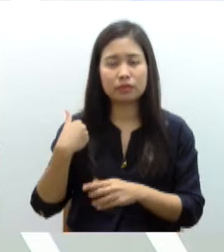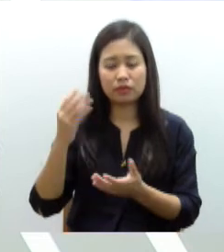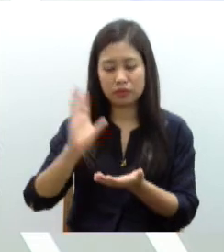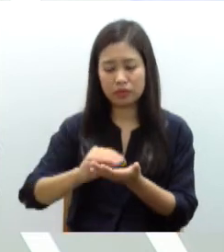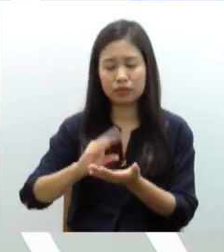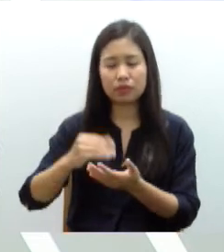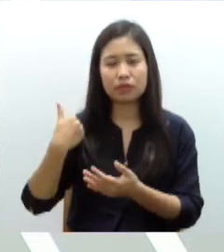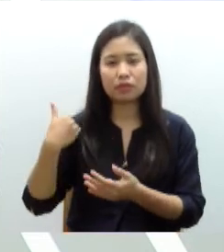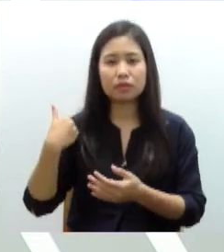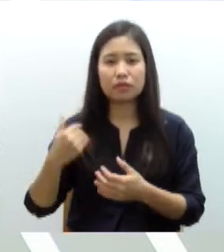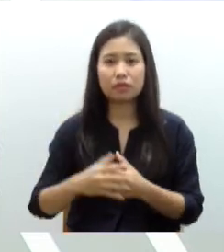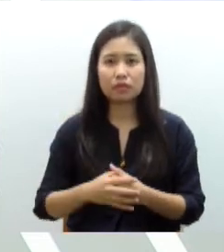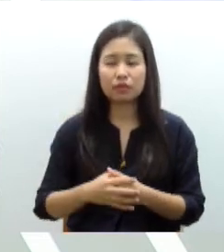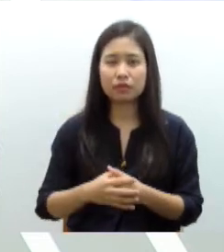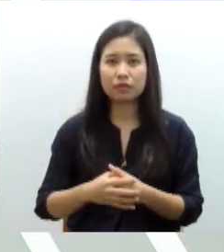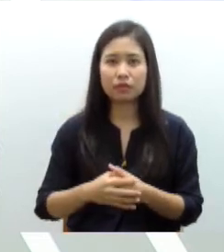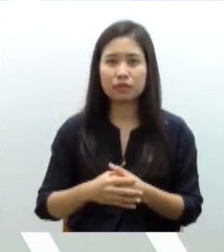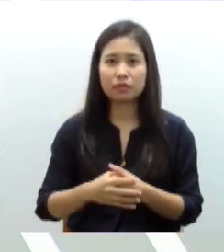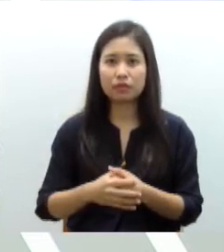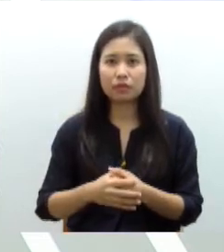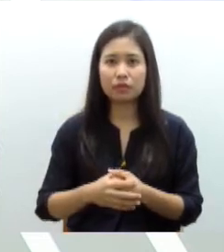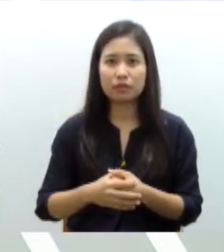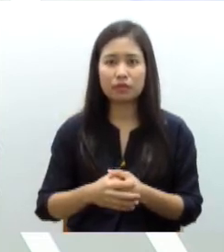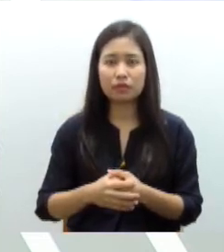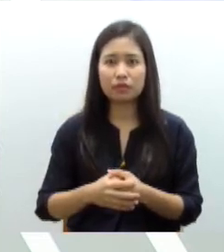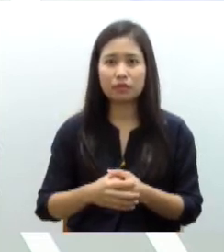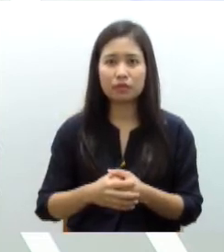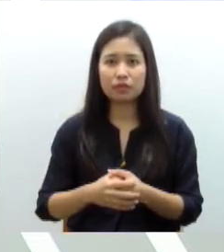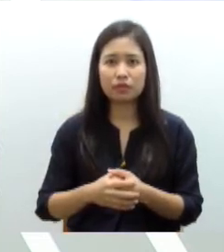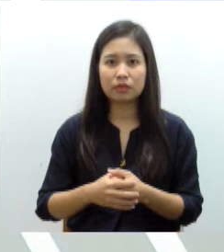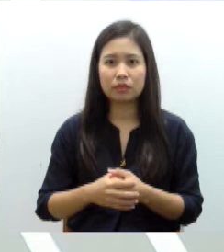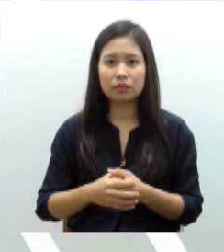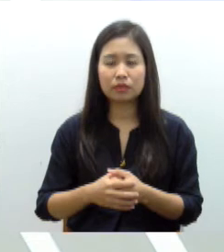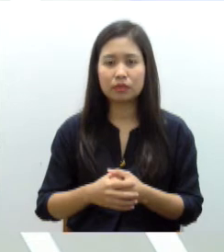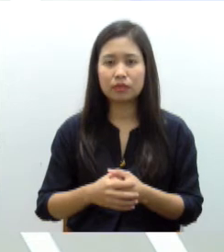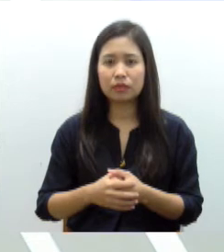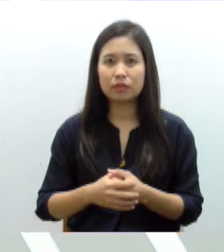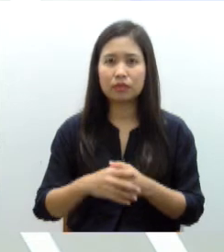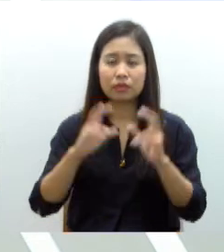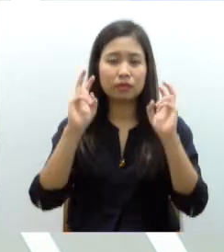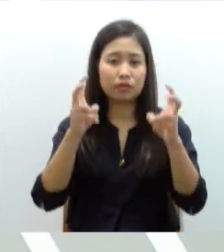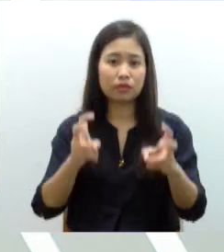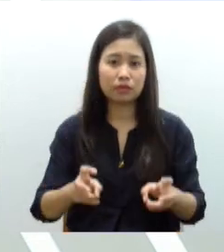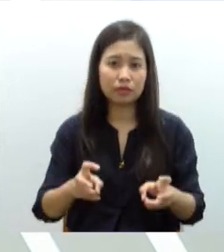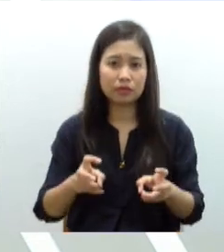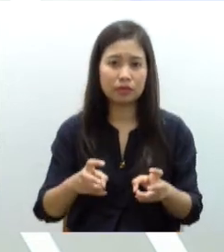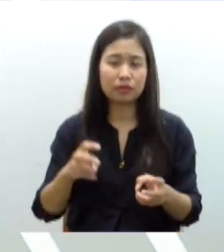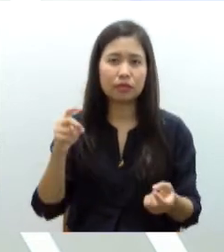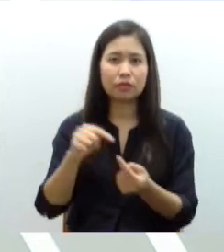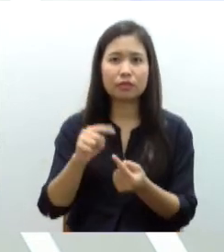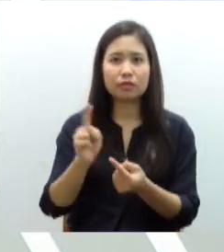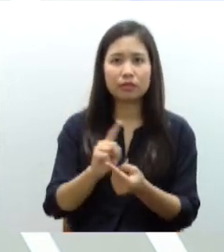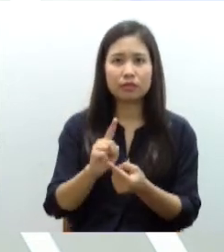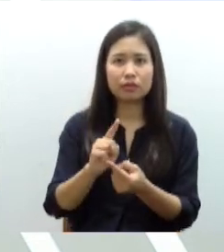ะครับแล้วก็สิ่งที่หลายๆคนอยากจะทราบกันก็คือในส่วนของประเด็นความแตกต่างของปี62กับปี63เนี่ย